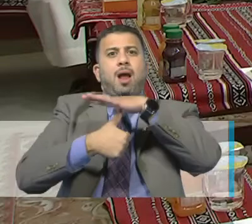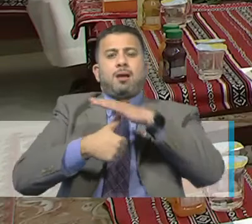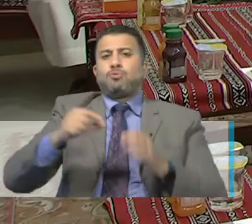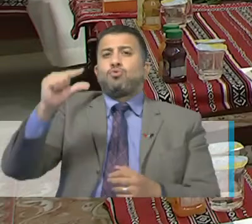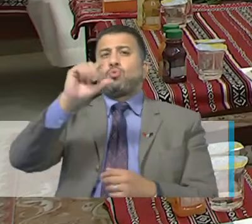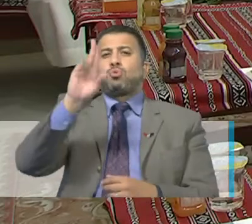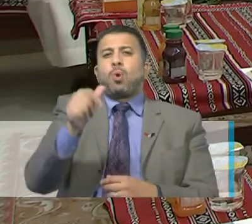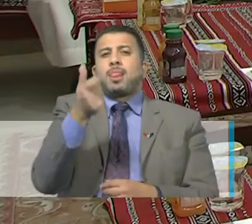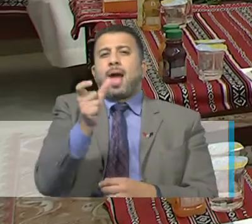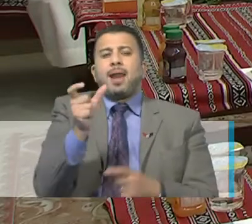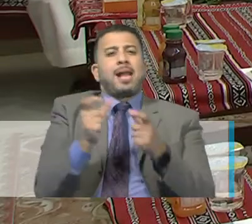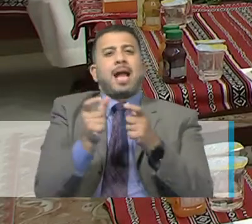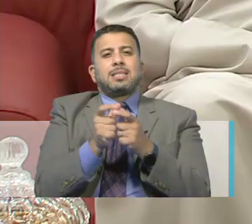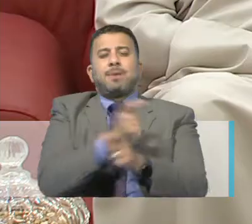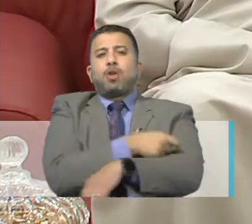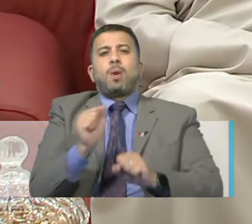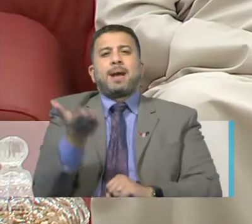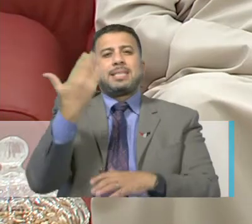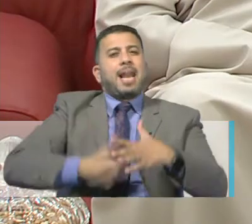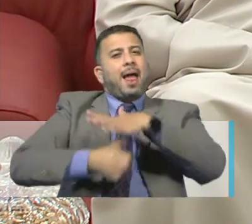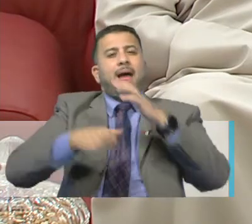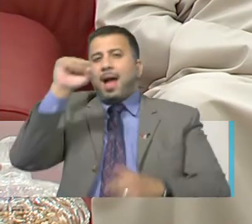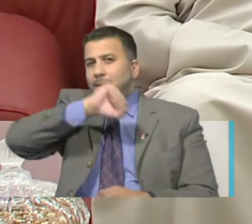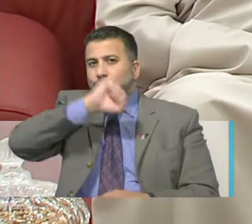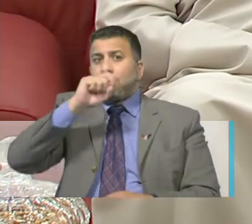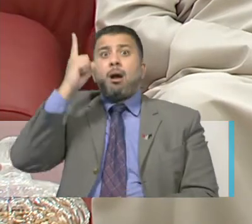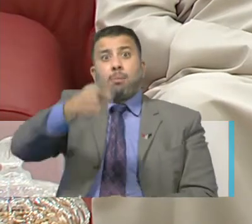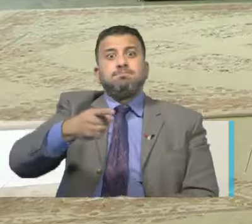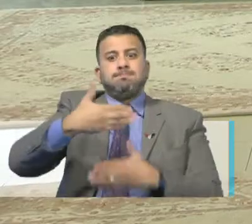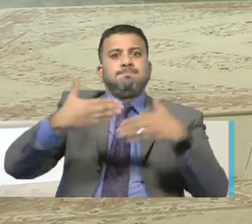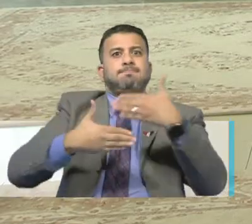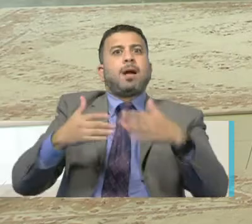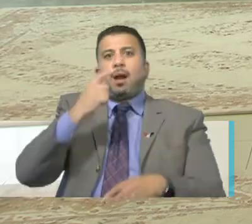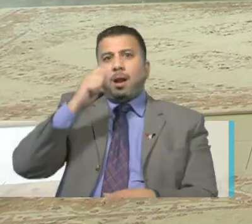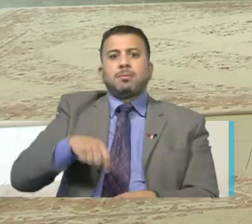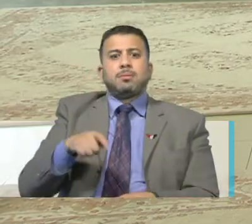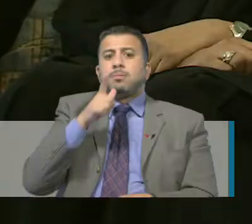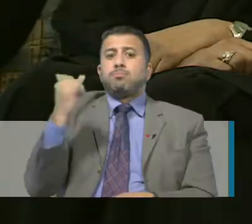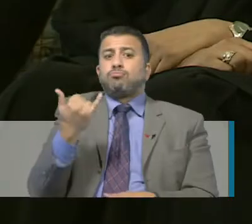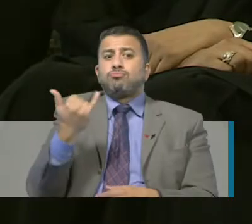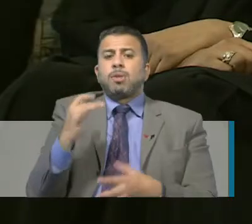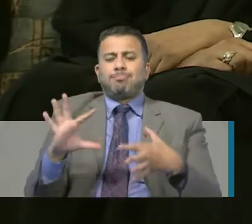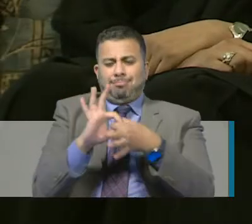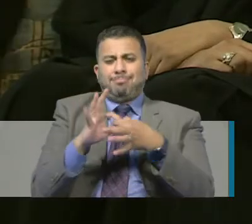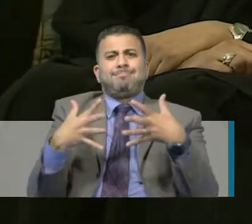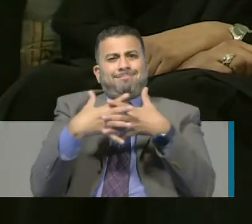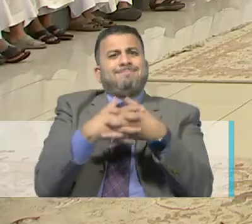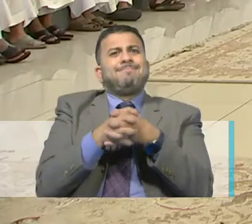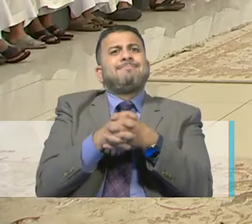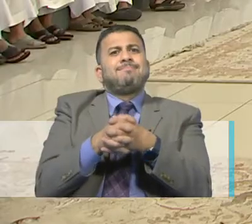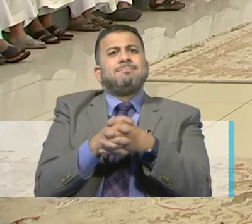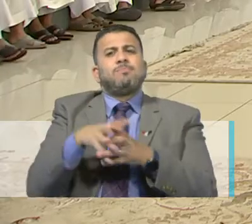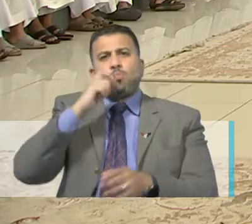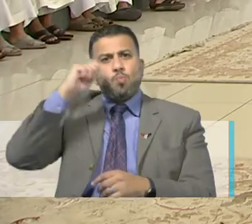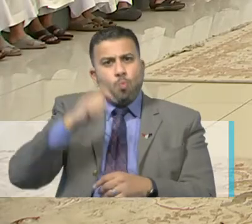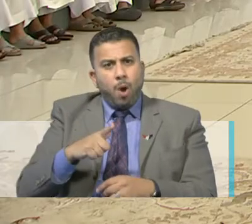الشيخ الدكتور سلطان بن محمد القاسمي عضو المجلس الأعلى حاكم الشارقة في تعزيز أواصر الترابط الاجتماعي بين